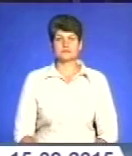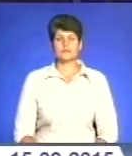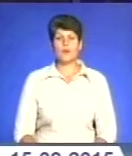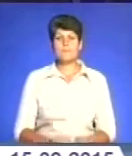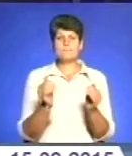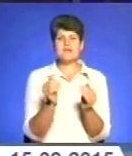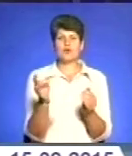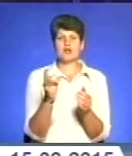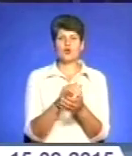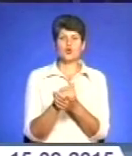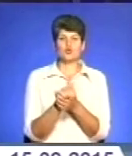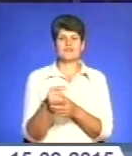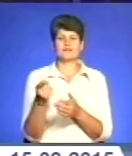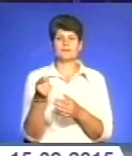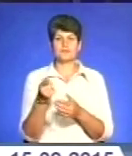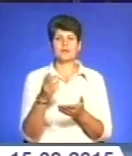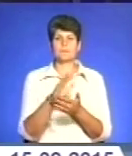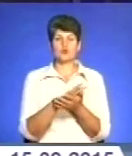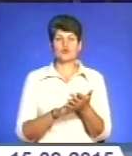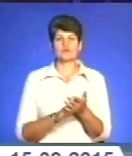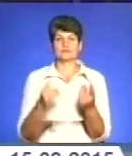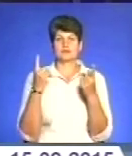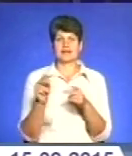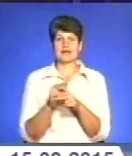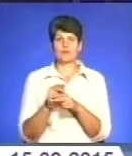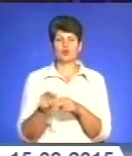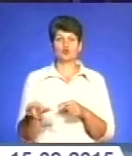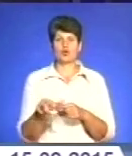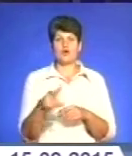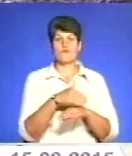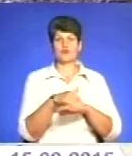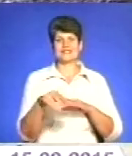Про районі дружба міста Тернополя триває капітальний ремонт дороги по вулиці Тролейбусній.